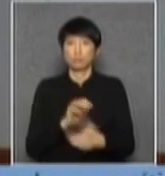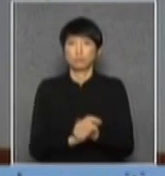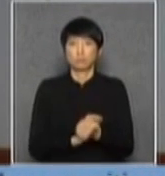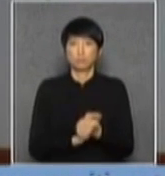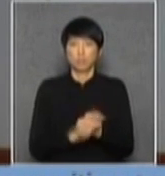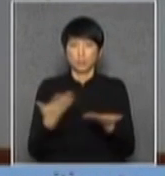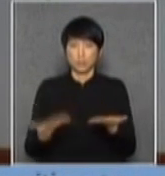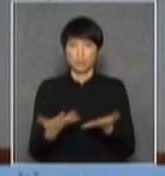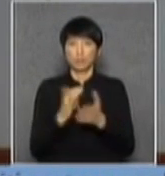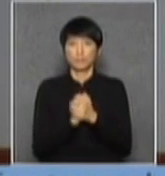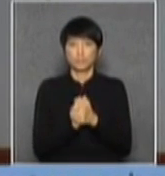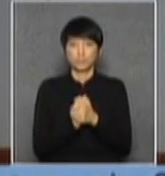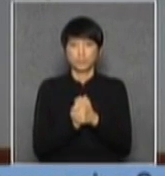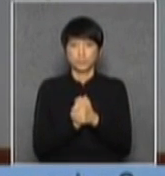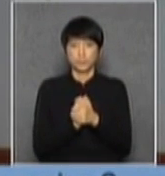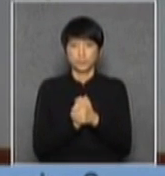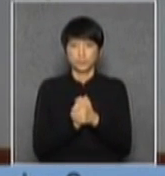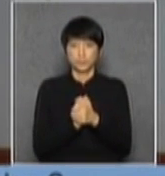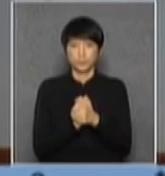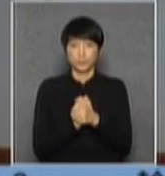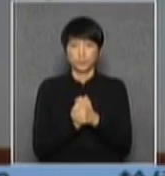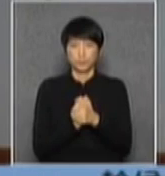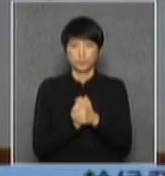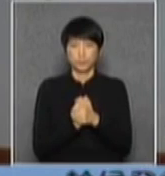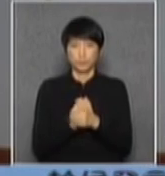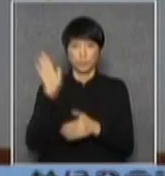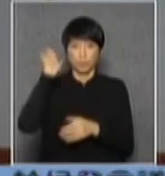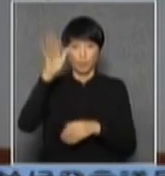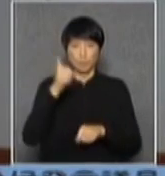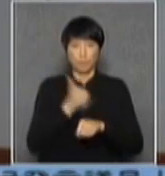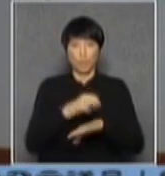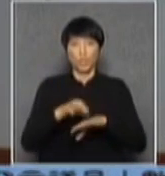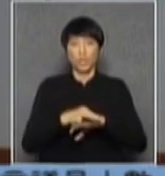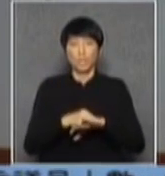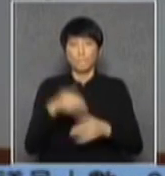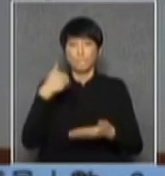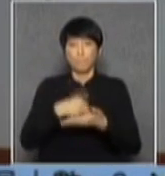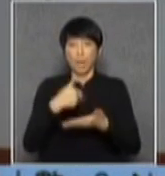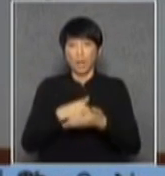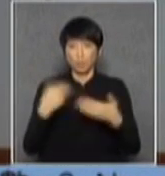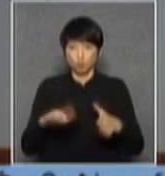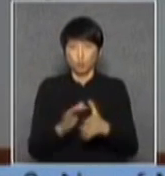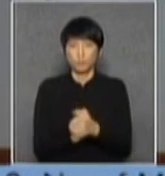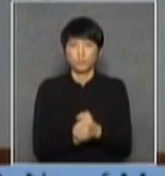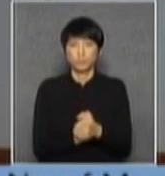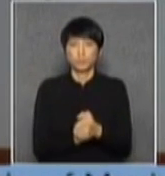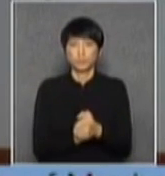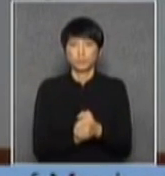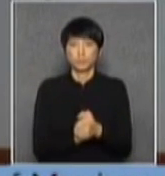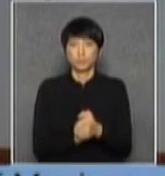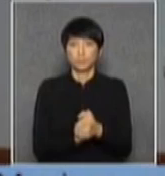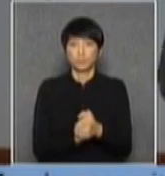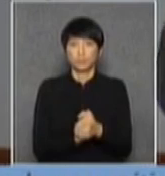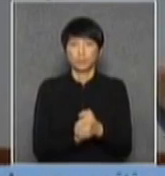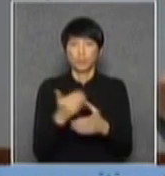就係咩呢？就係而家俾未來基金買咗，你聽清楚，我係真係有的放矢嘅。因